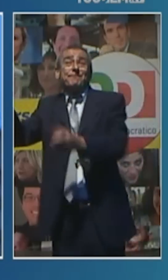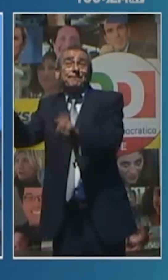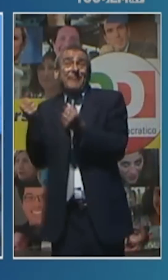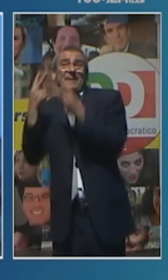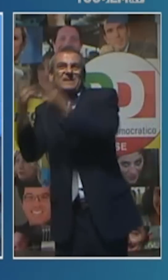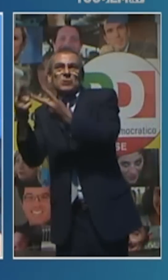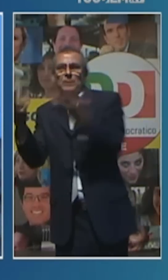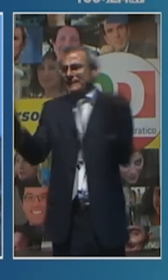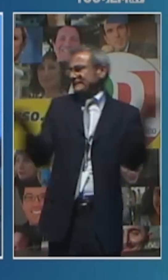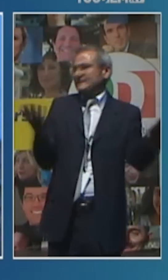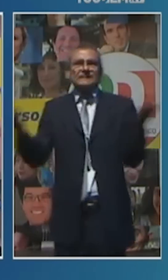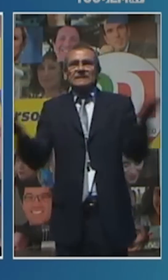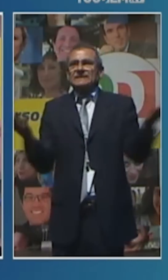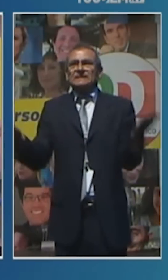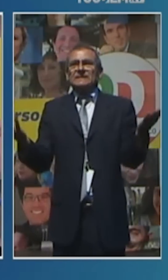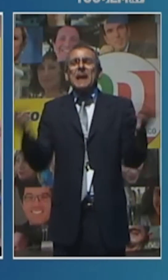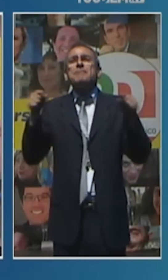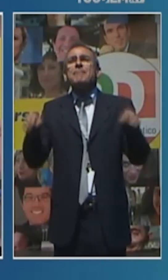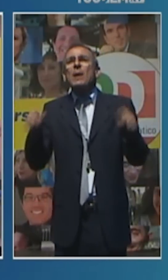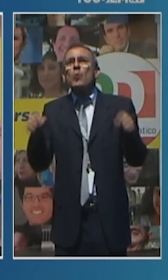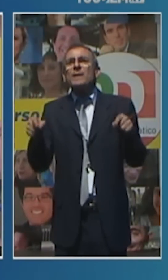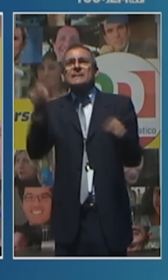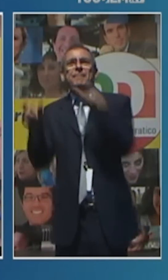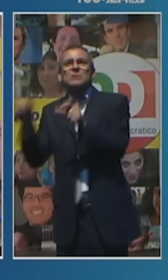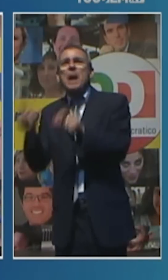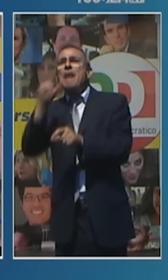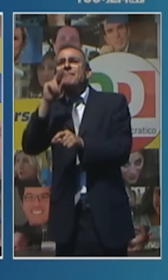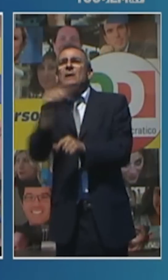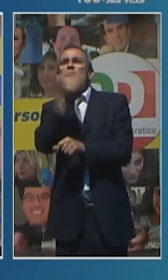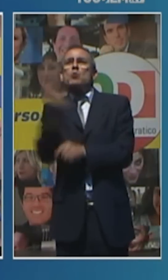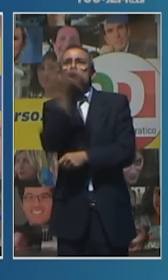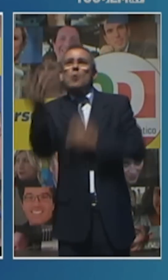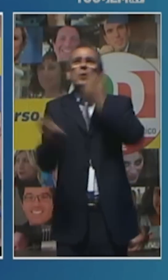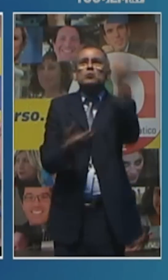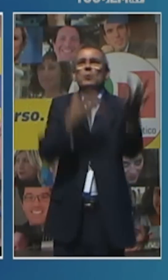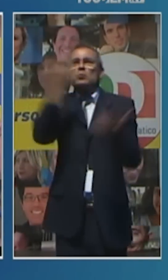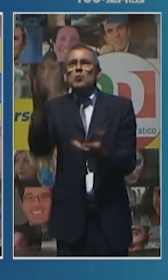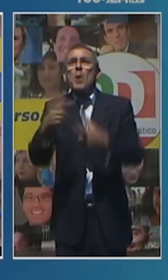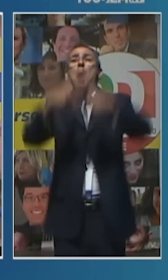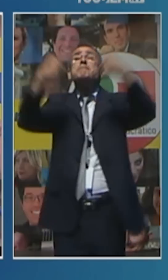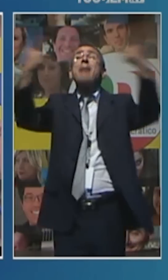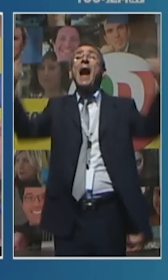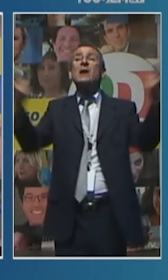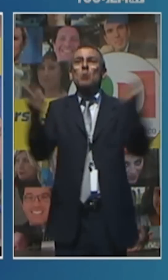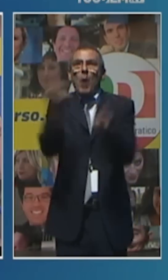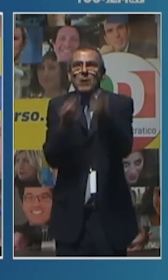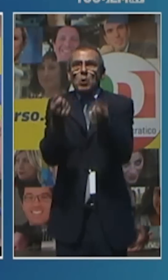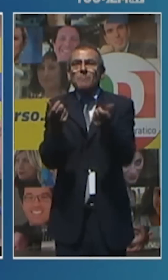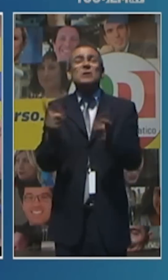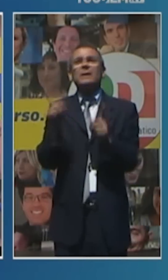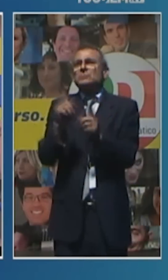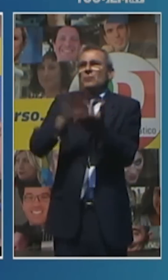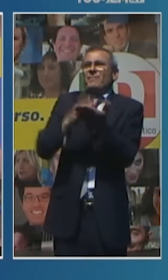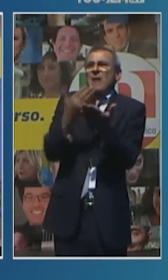previsori parlino soltanto di numeri macroeconomici e non tengano il conto